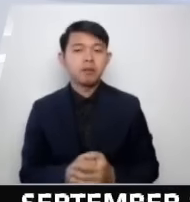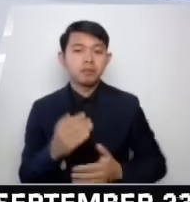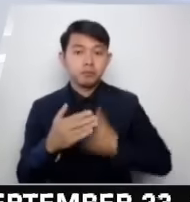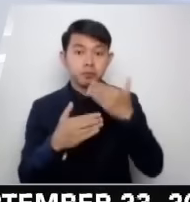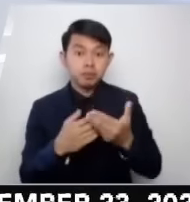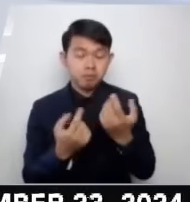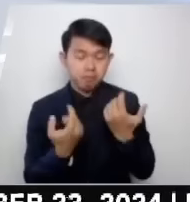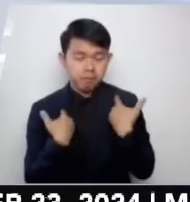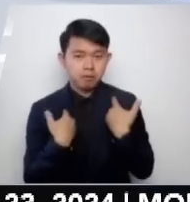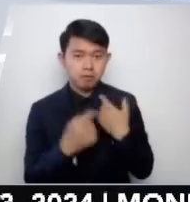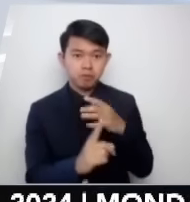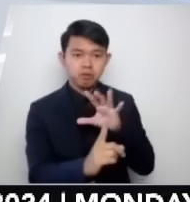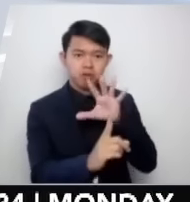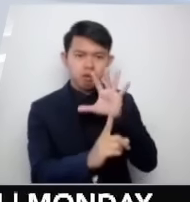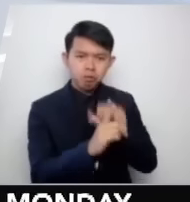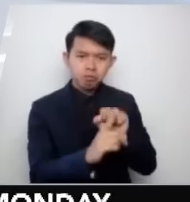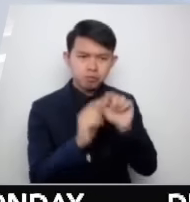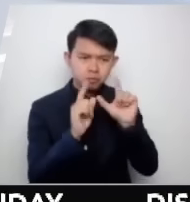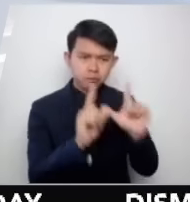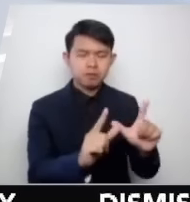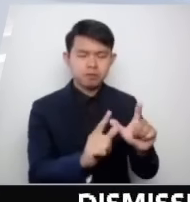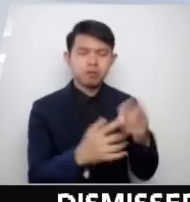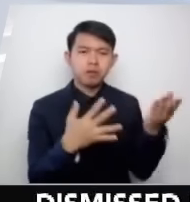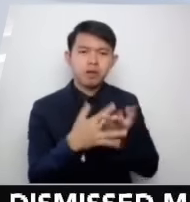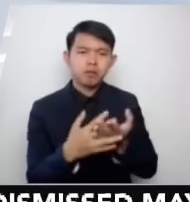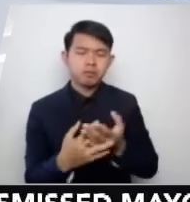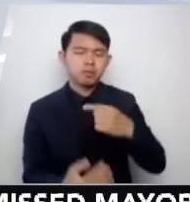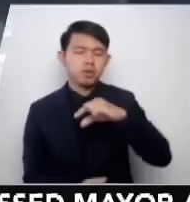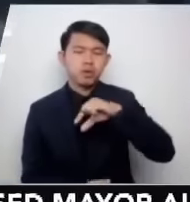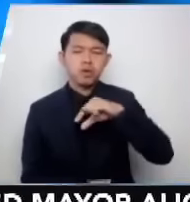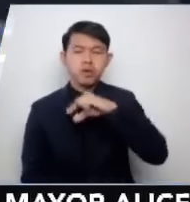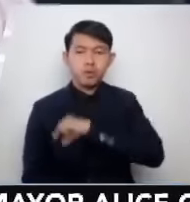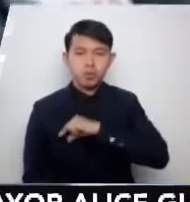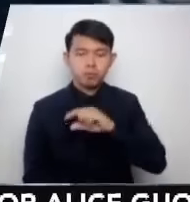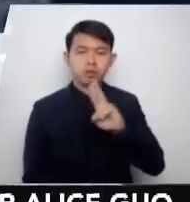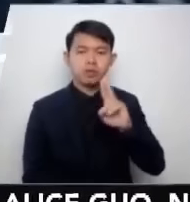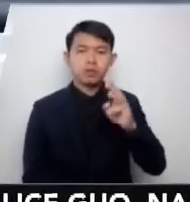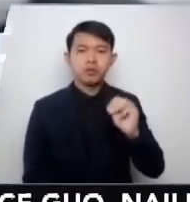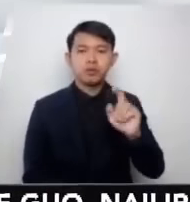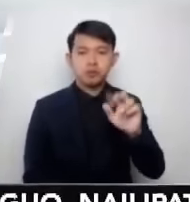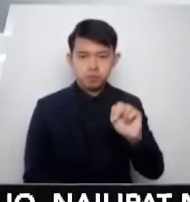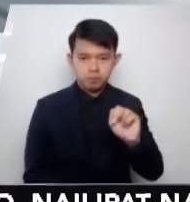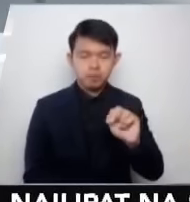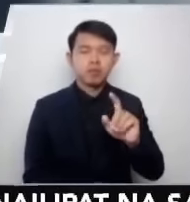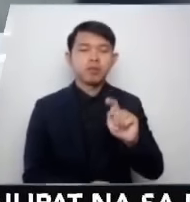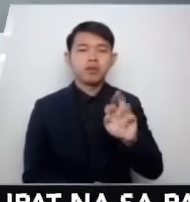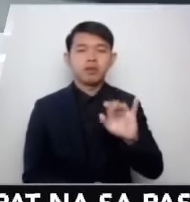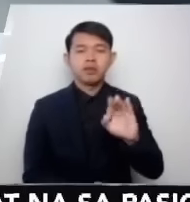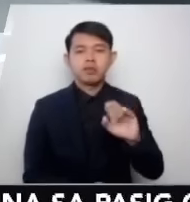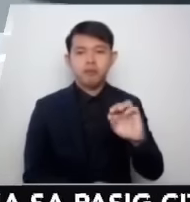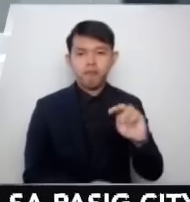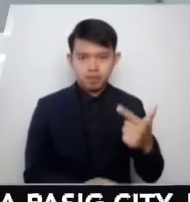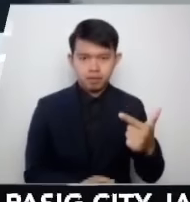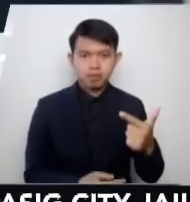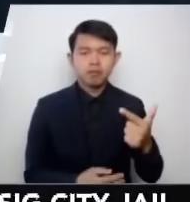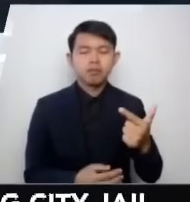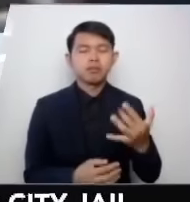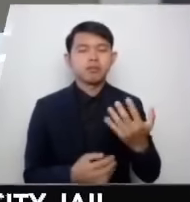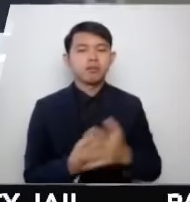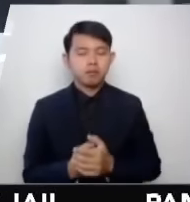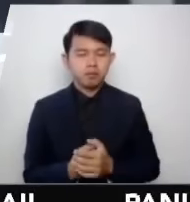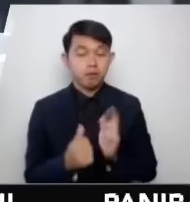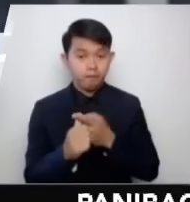Court para sa kasong qualified human trafficking. Dinala siya roon mula sa Camp Crame kung saan isinailalim muna si Guo sa